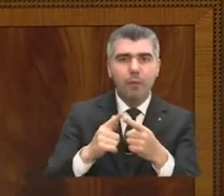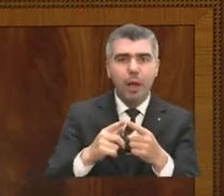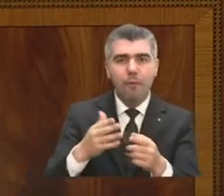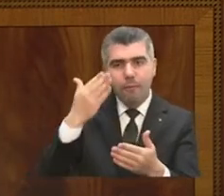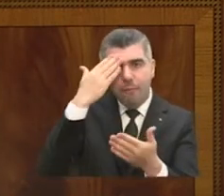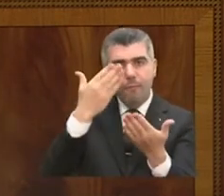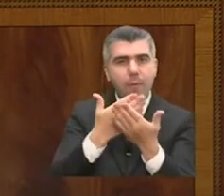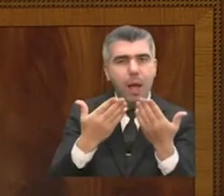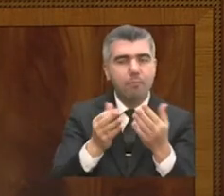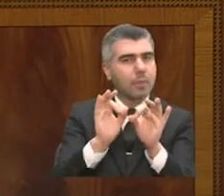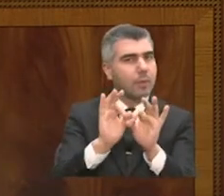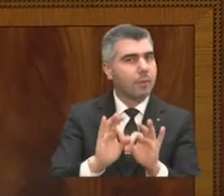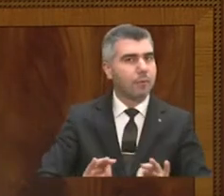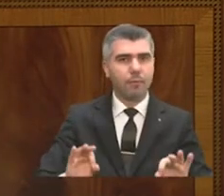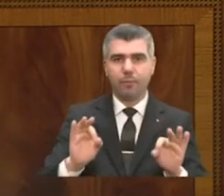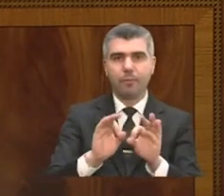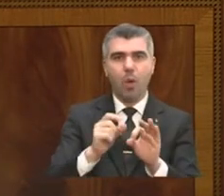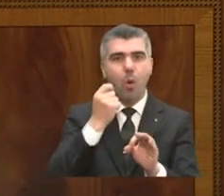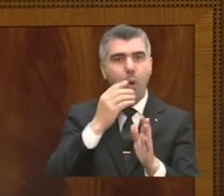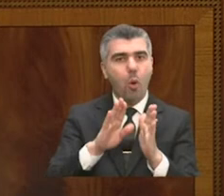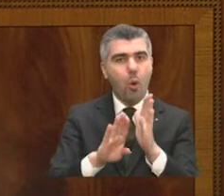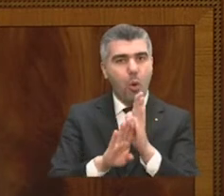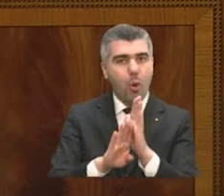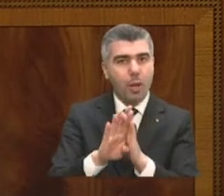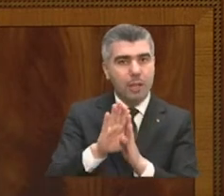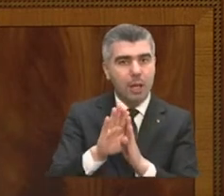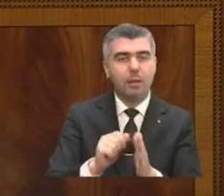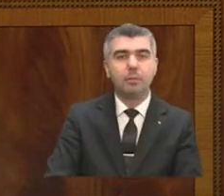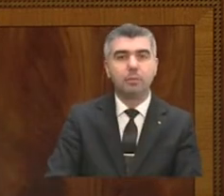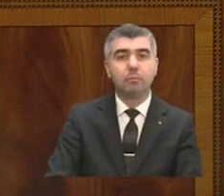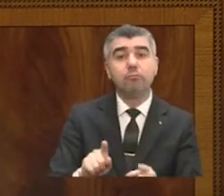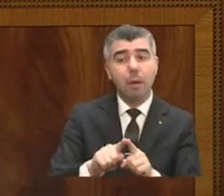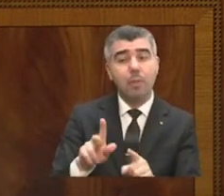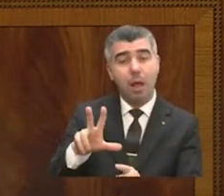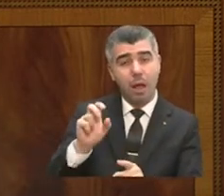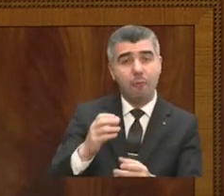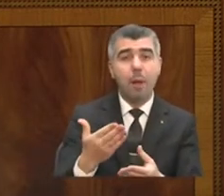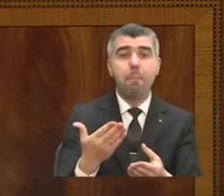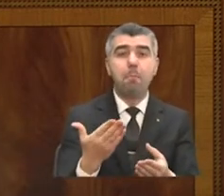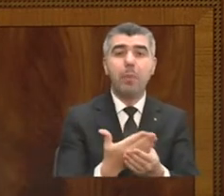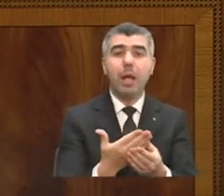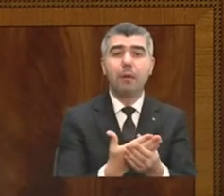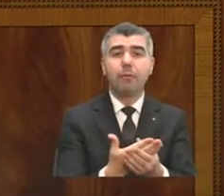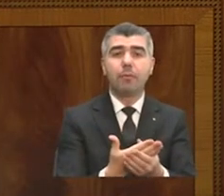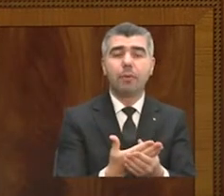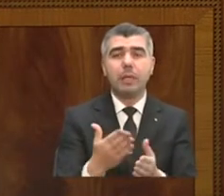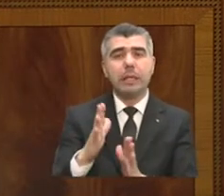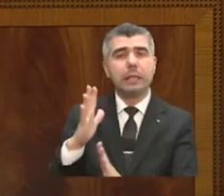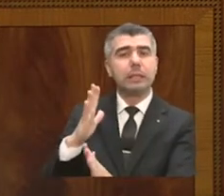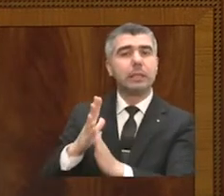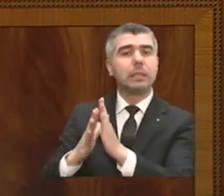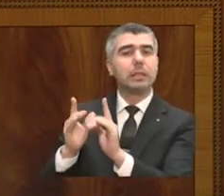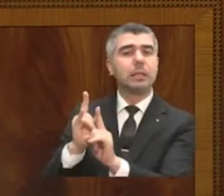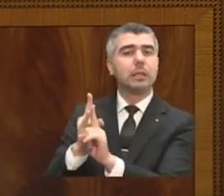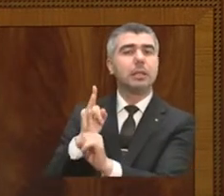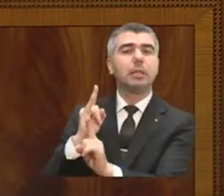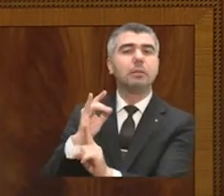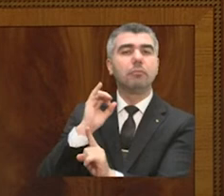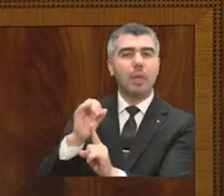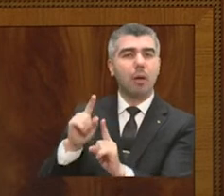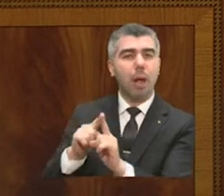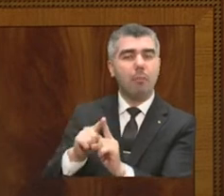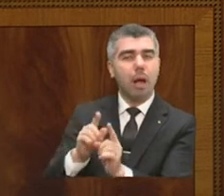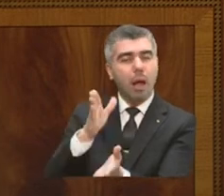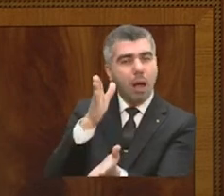Comment est-ce que le Maroc, gouvernement et institution, peut comprendre cette décision? C'est un